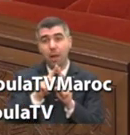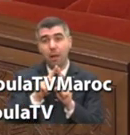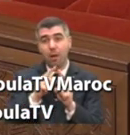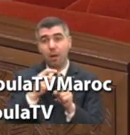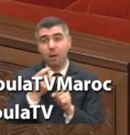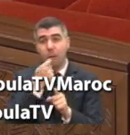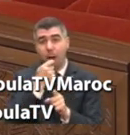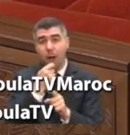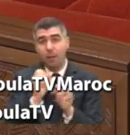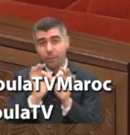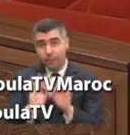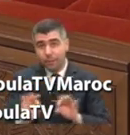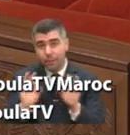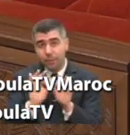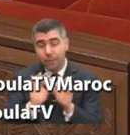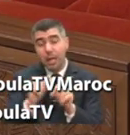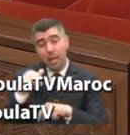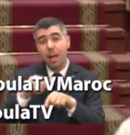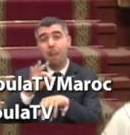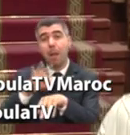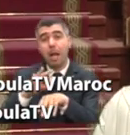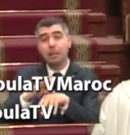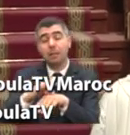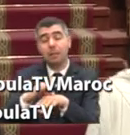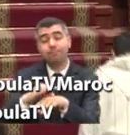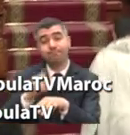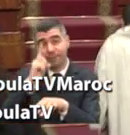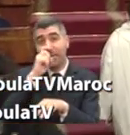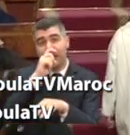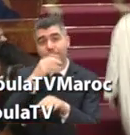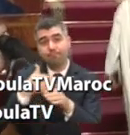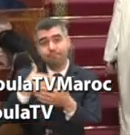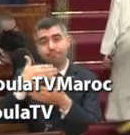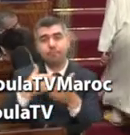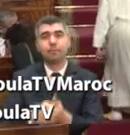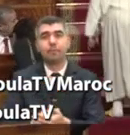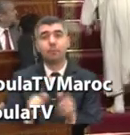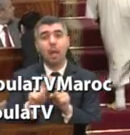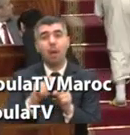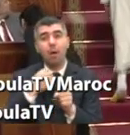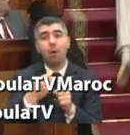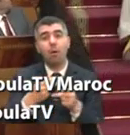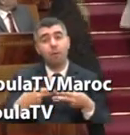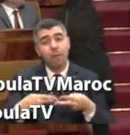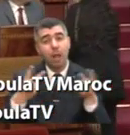عنها، وغيابها يؤدي إلى مضاعفات خطيرة. سيد الوزير، احتياجات السوق المغربي من الأدوية هي